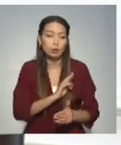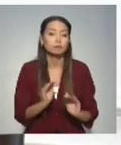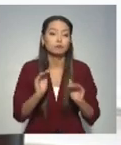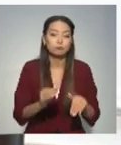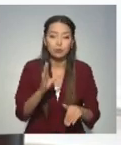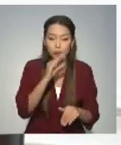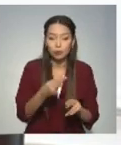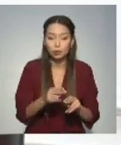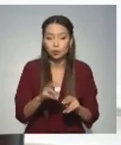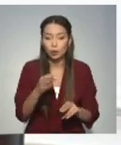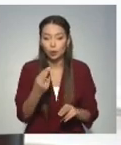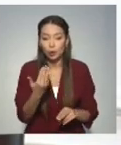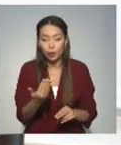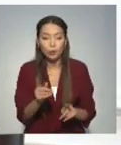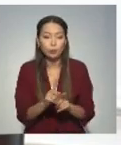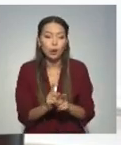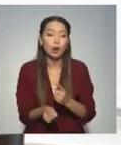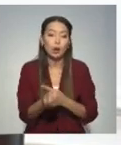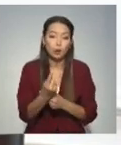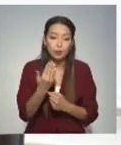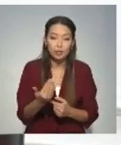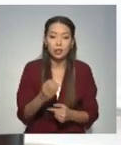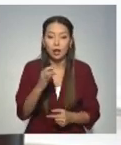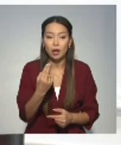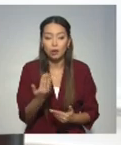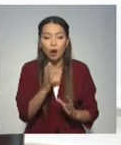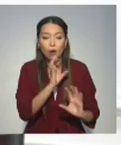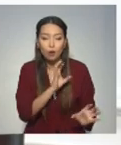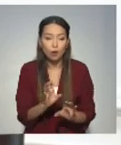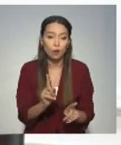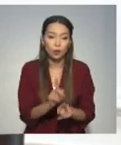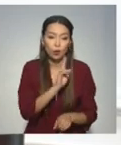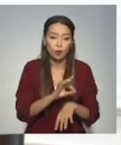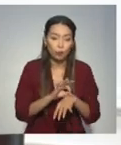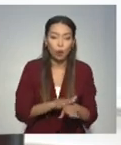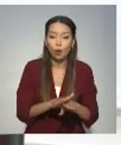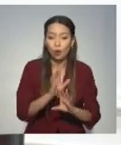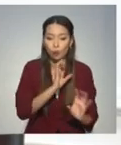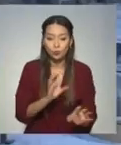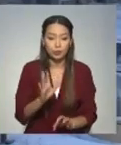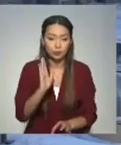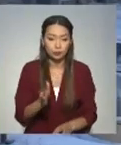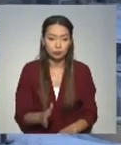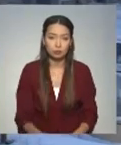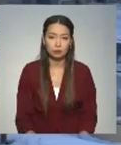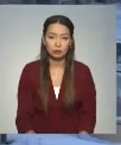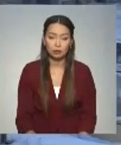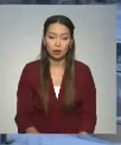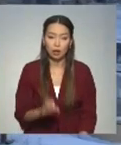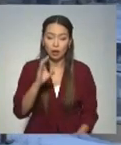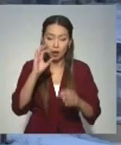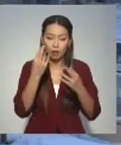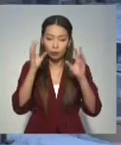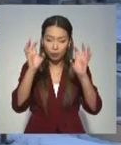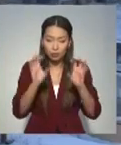орналасады. Сөйтіп әлеуметтік тәуекел туындаған жағдайда әлеуметтік қамсыздандыру шараларымен толық қамтылатын болады. Әлеуметтік кодекс